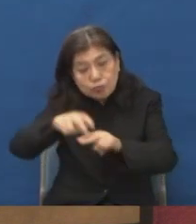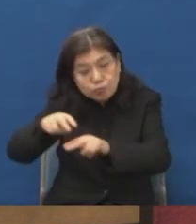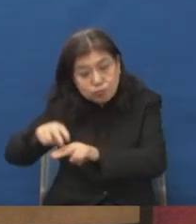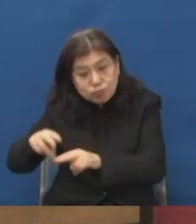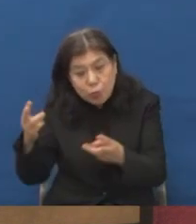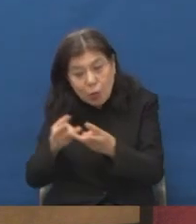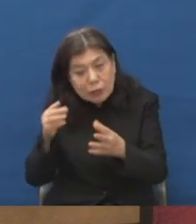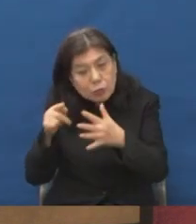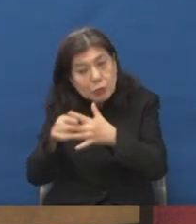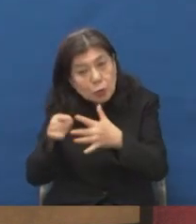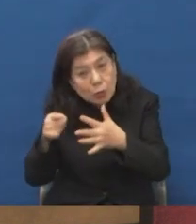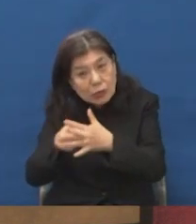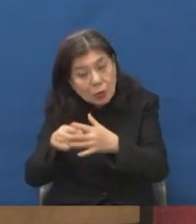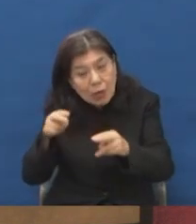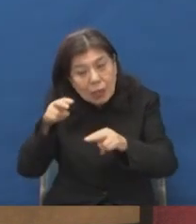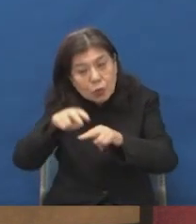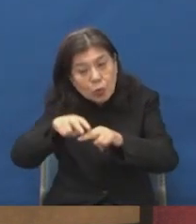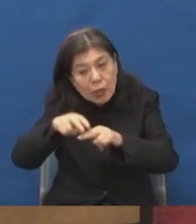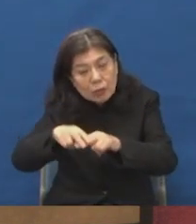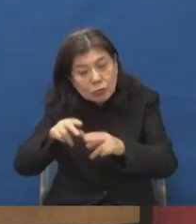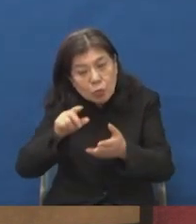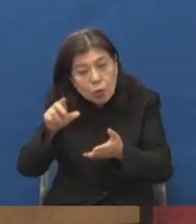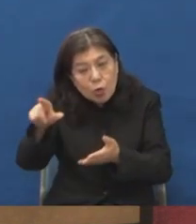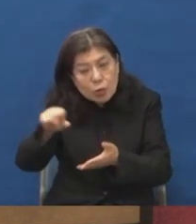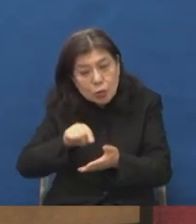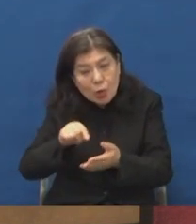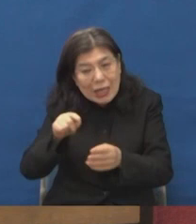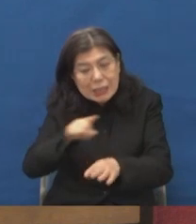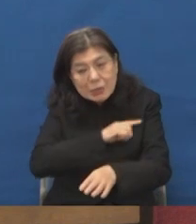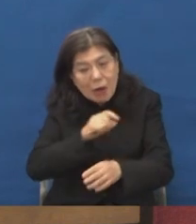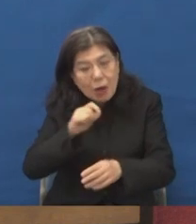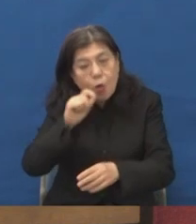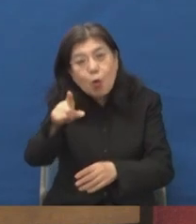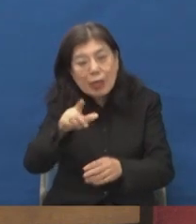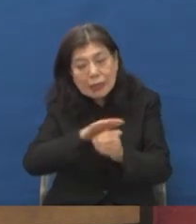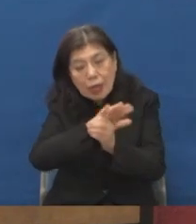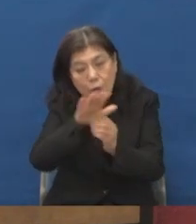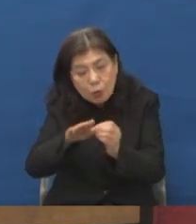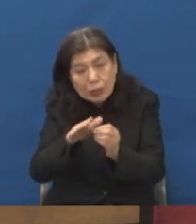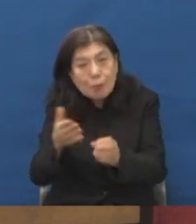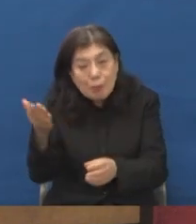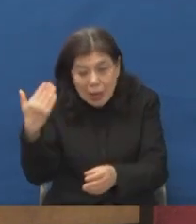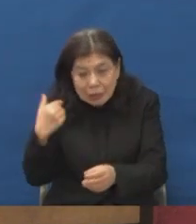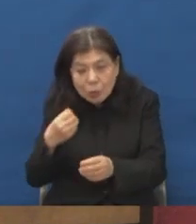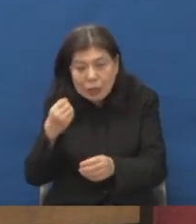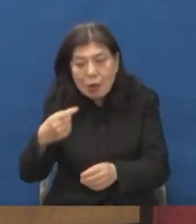乗客の利用が一番多かったコロナ前の令和元年度との比較では、